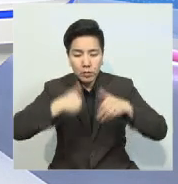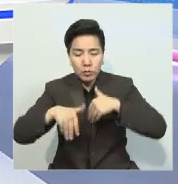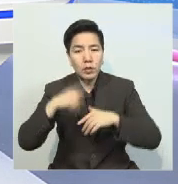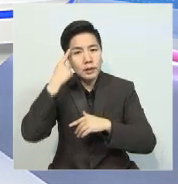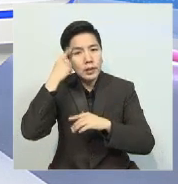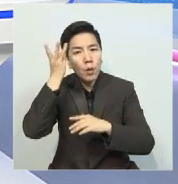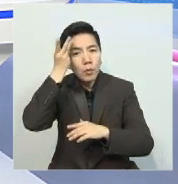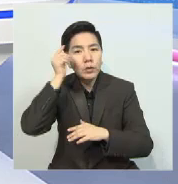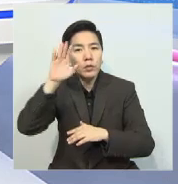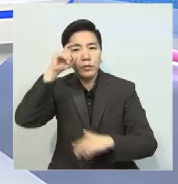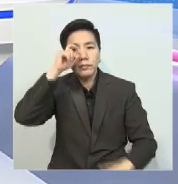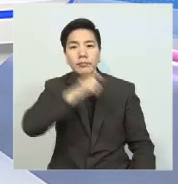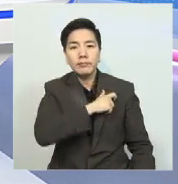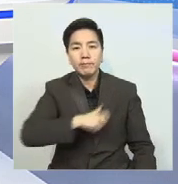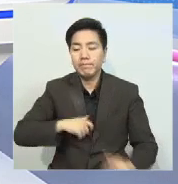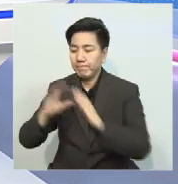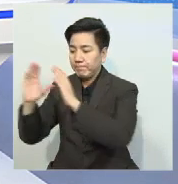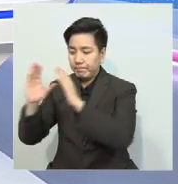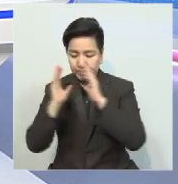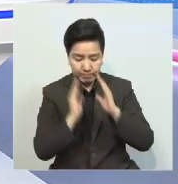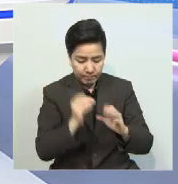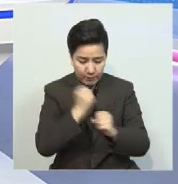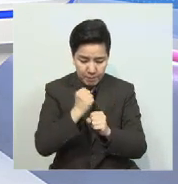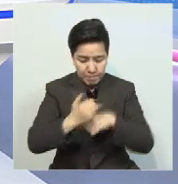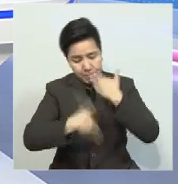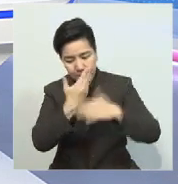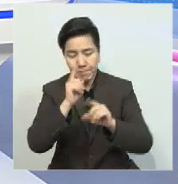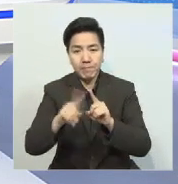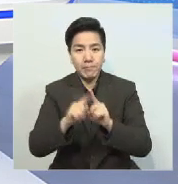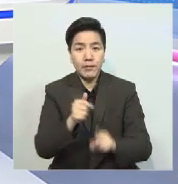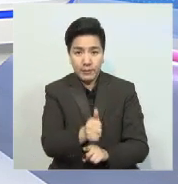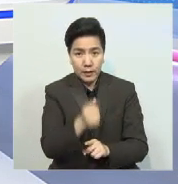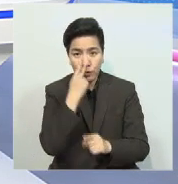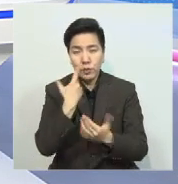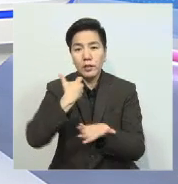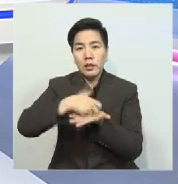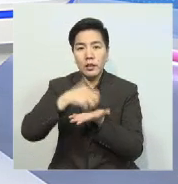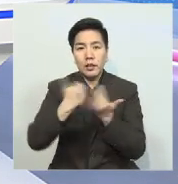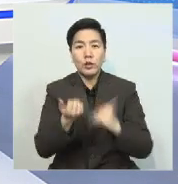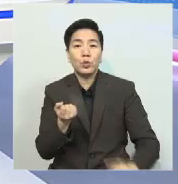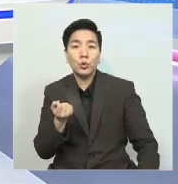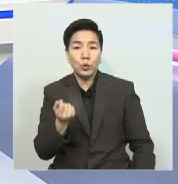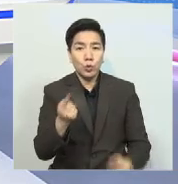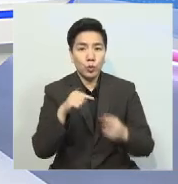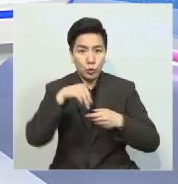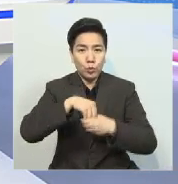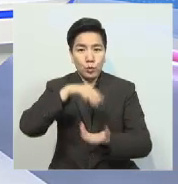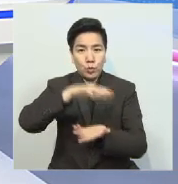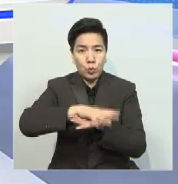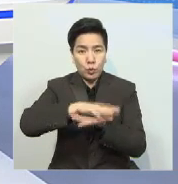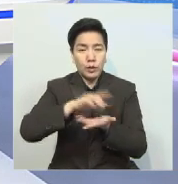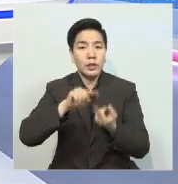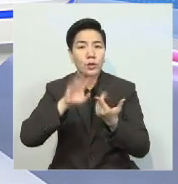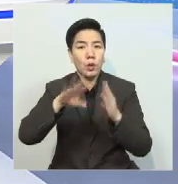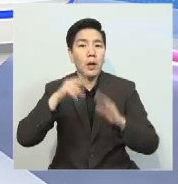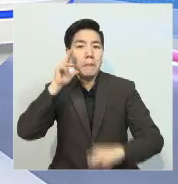นมีการน้อมนำศาสตร์พระราชามาใช้พัฒนาพื้นที่ได้อย่างน่าสนใจค่ะติดตามจากคุณปวีณาฟักทองรายงานสดจากโรงเรียนราชประ